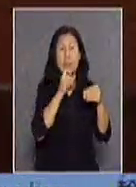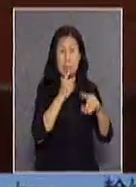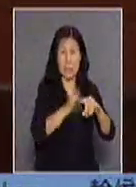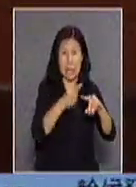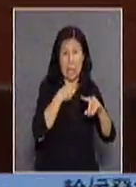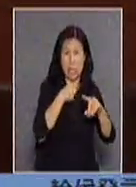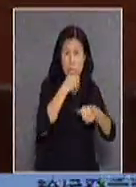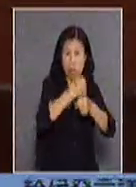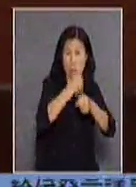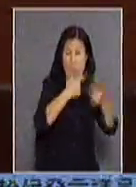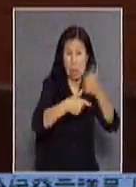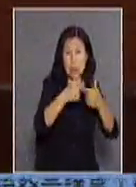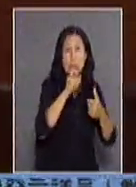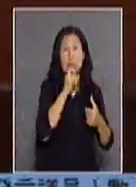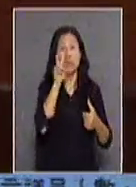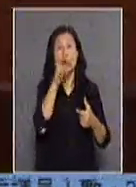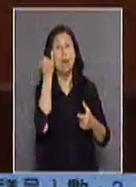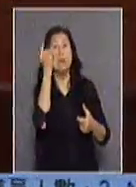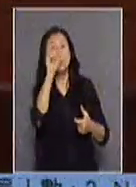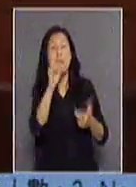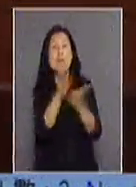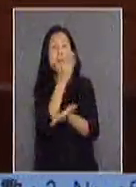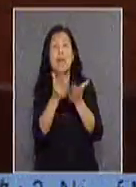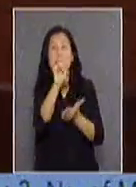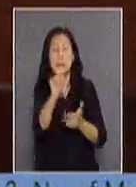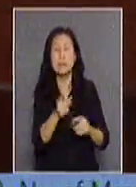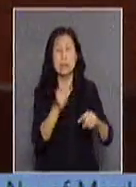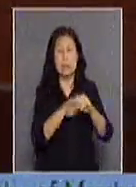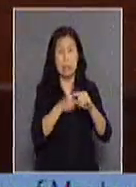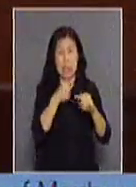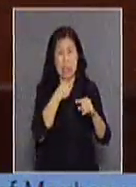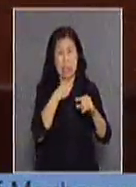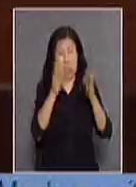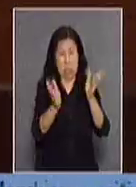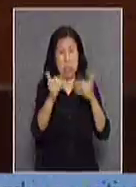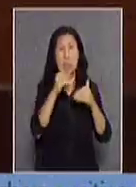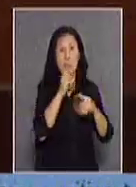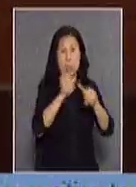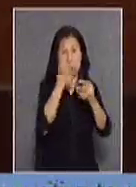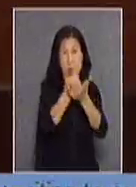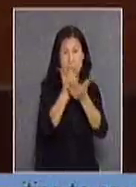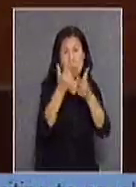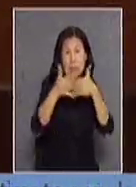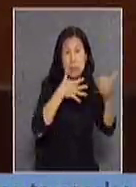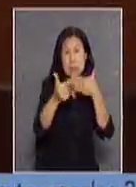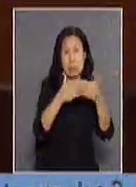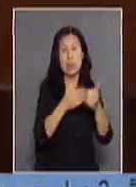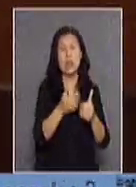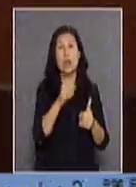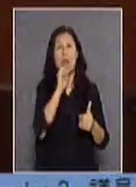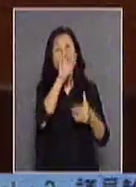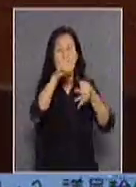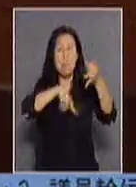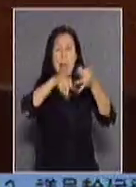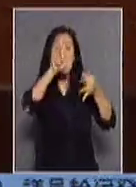業，他說他看不出有什麼區別。如果產業是指重要的事情，無論叫不叫做產